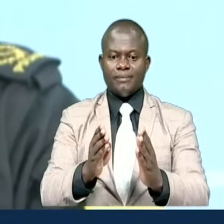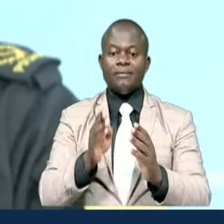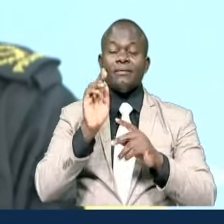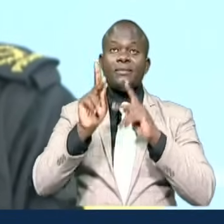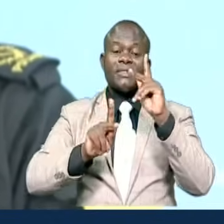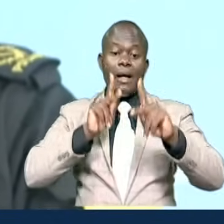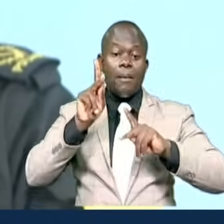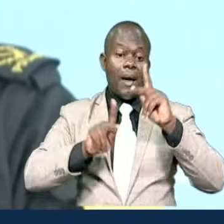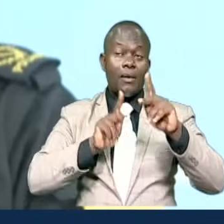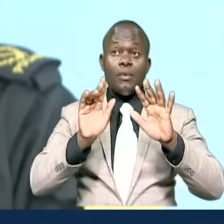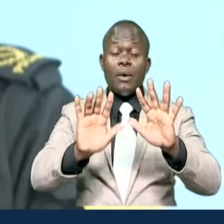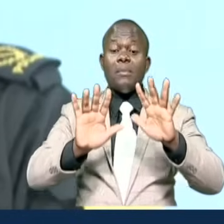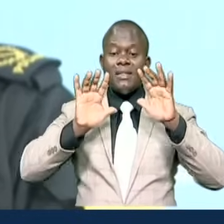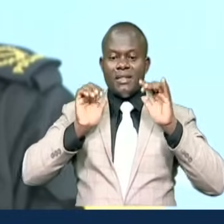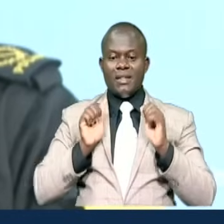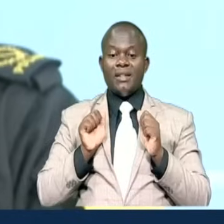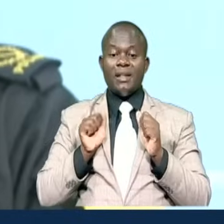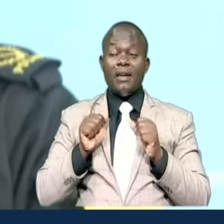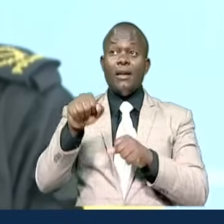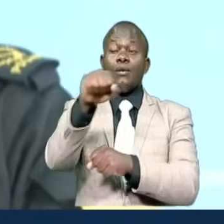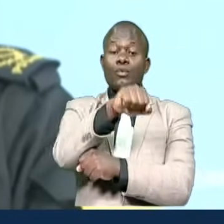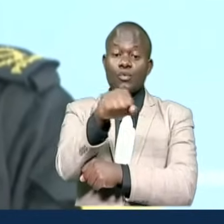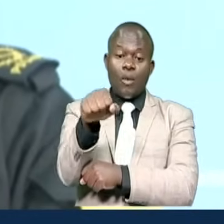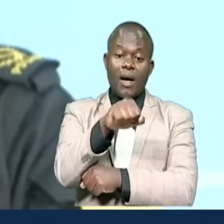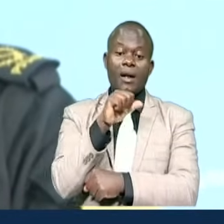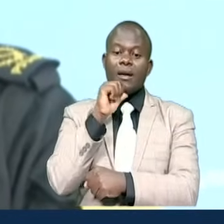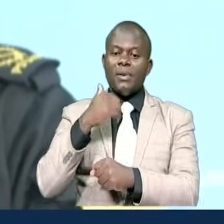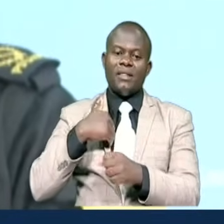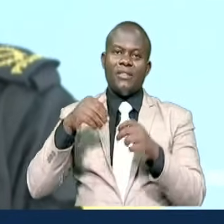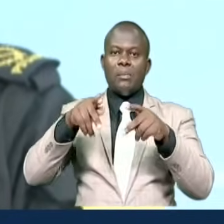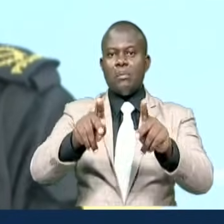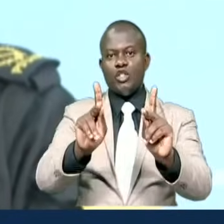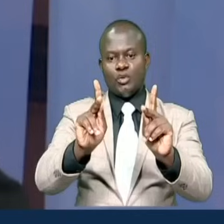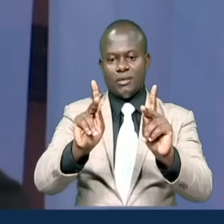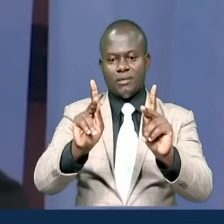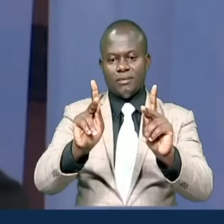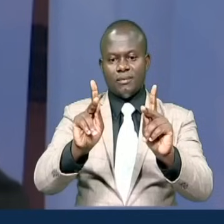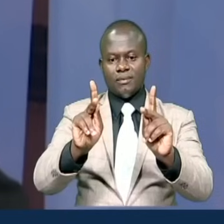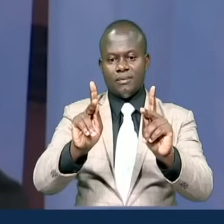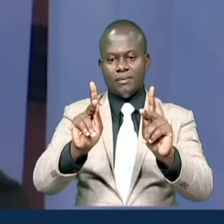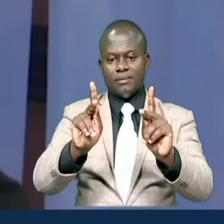abantu bazirinde gutwara ibinyabiziga batabifitiye uruhushya.